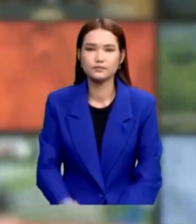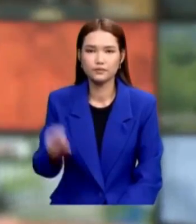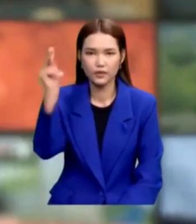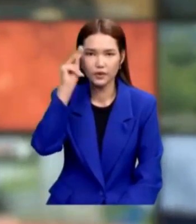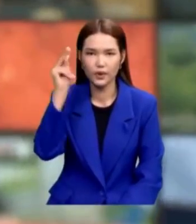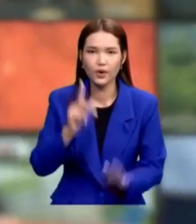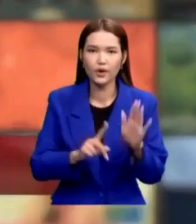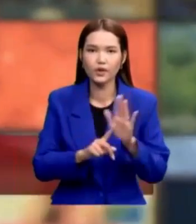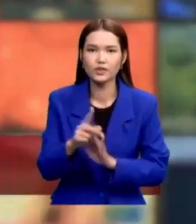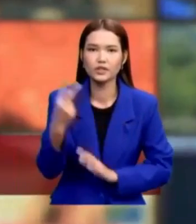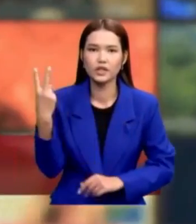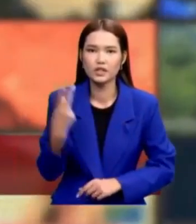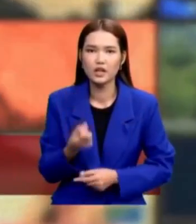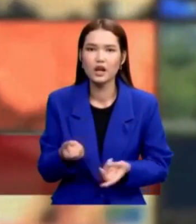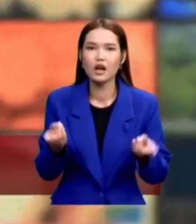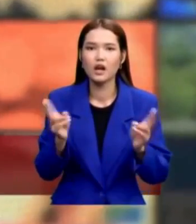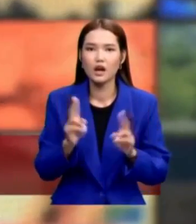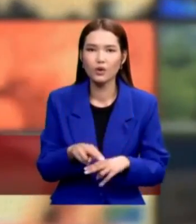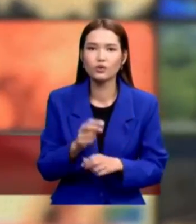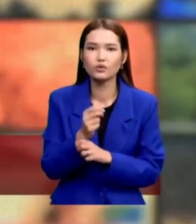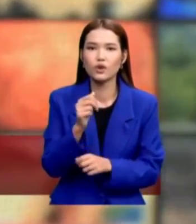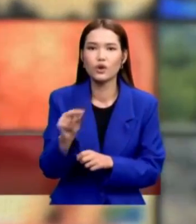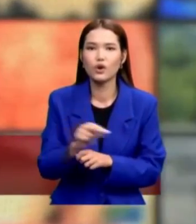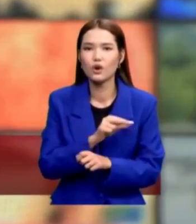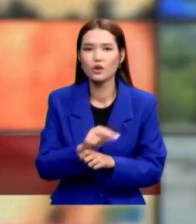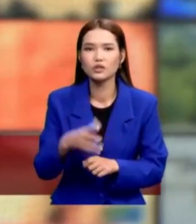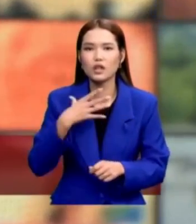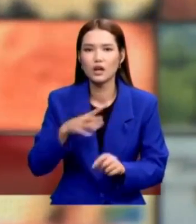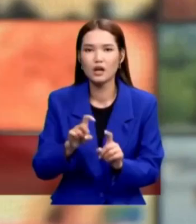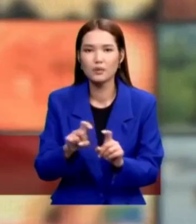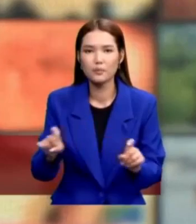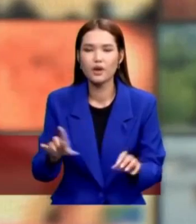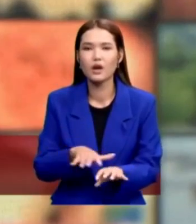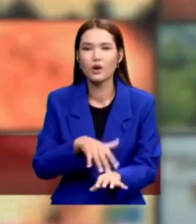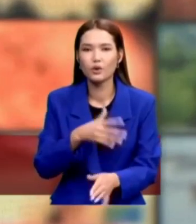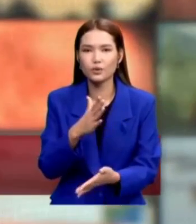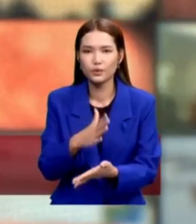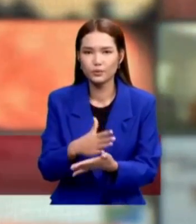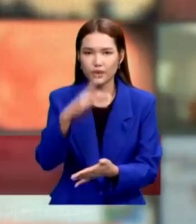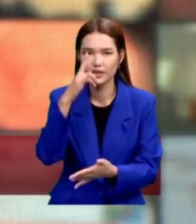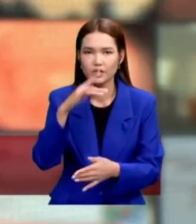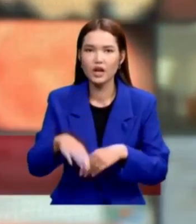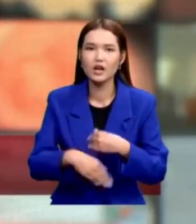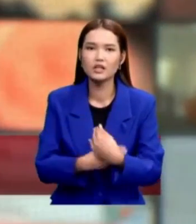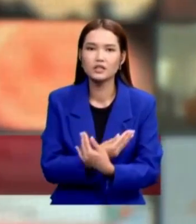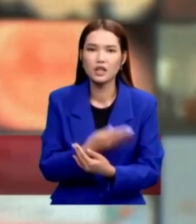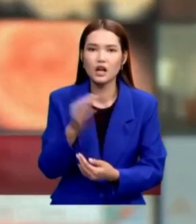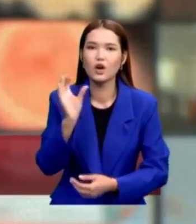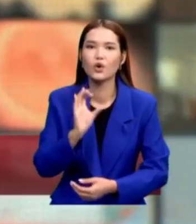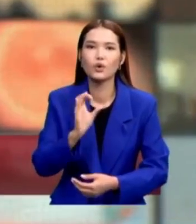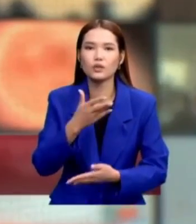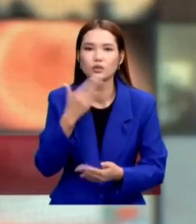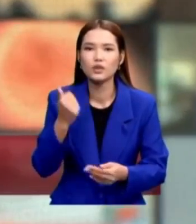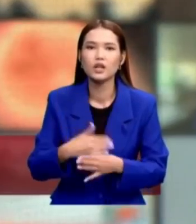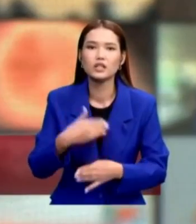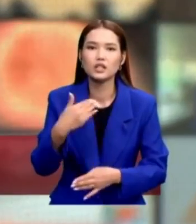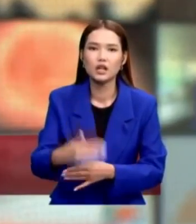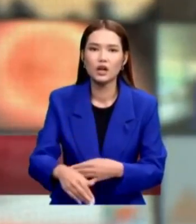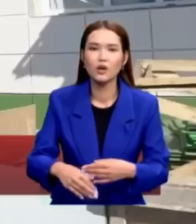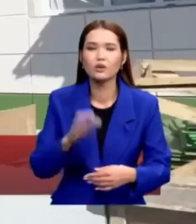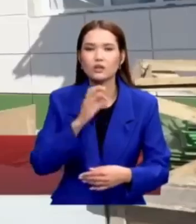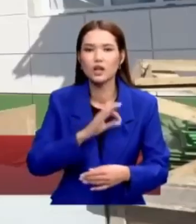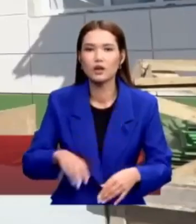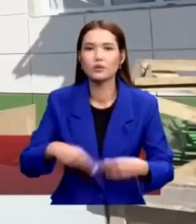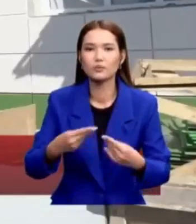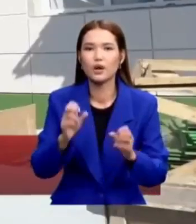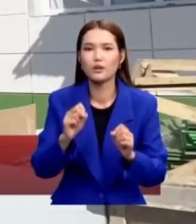Оқу жылына екі апта қалса да құрылысы бітпеген мектептер әлі де бар. Сондықтан жаңа нысандар қыркүйекте емес, кешірек қолданысқа берілуі